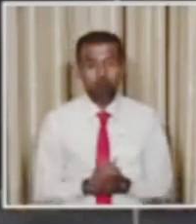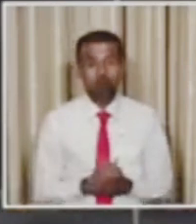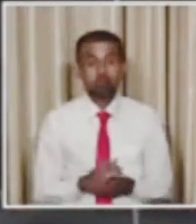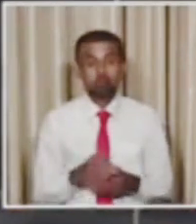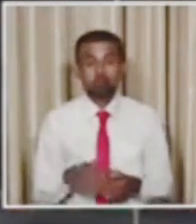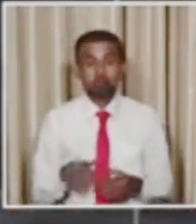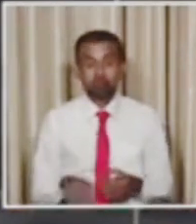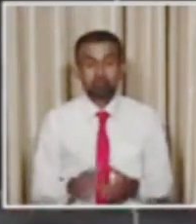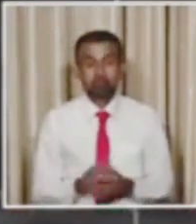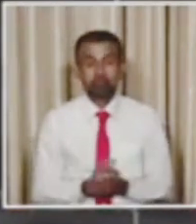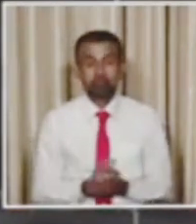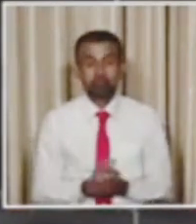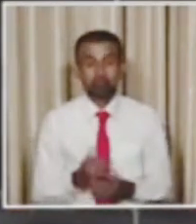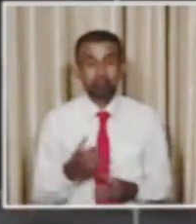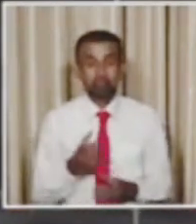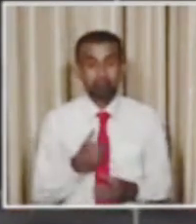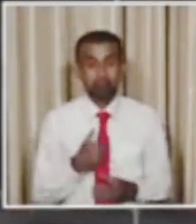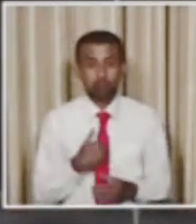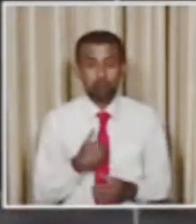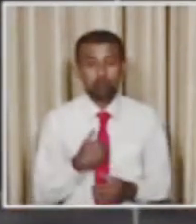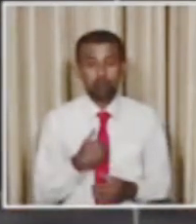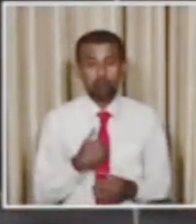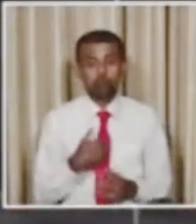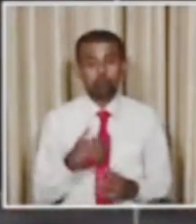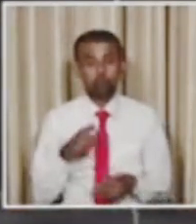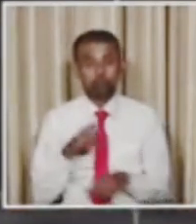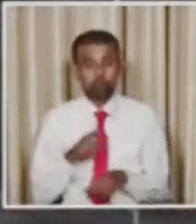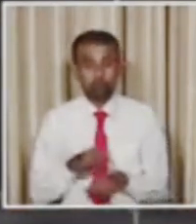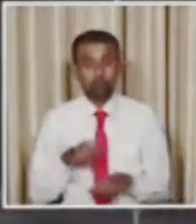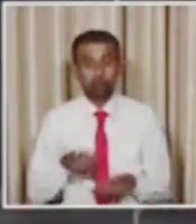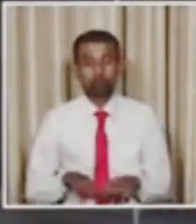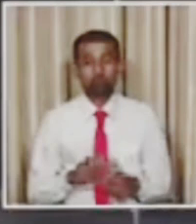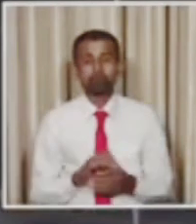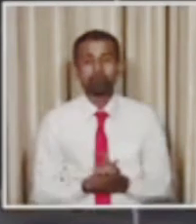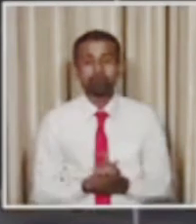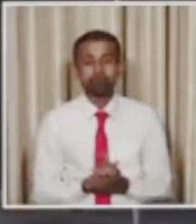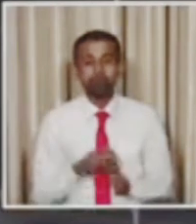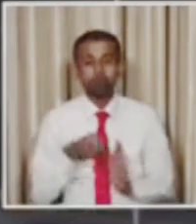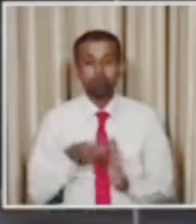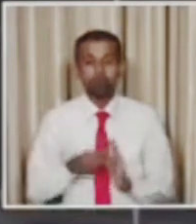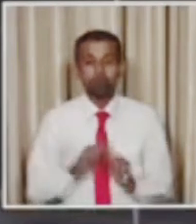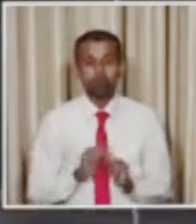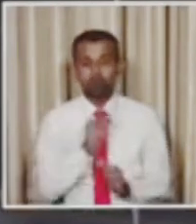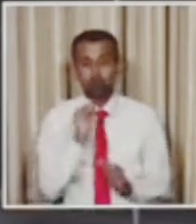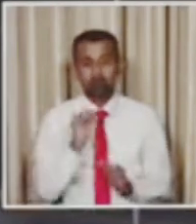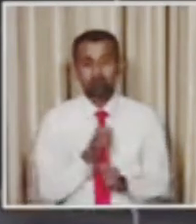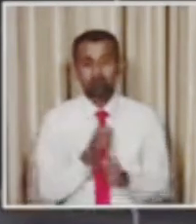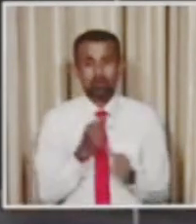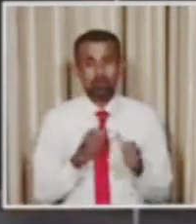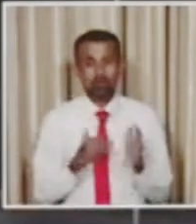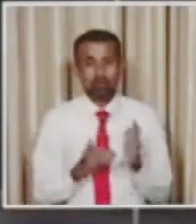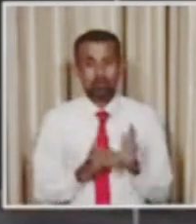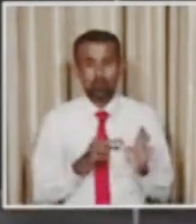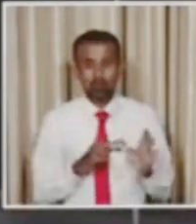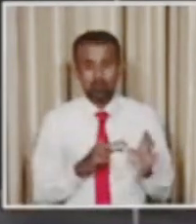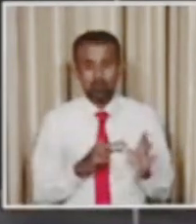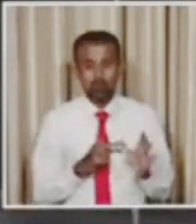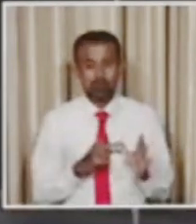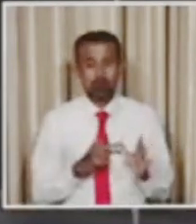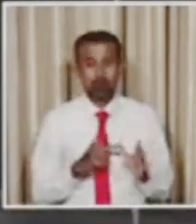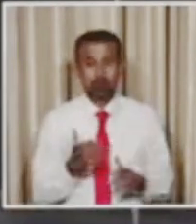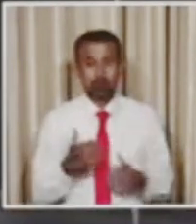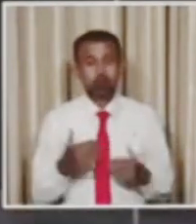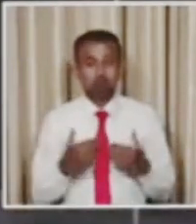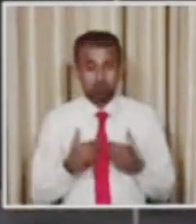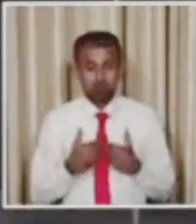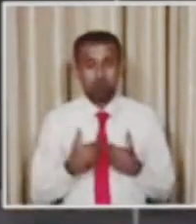ඉරණමක්, අපේ නළලේ කොටල තිබිච්ච ඉරණමක්, දකුණු ආසියාවේ ගාසා තීරය ජීවත් වෙන නියමිතව තිබුණේ අපි.